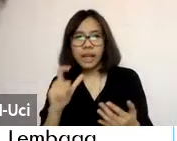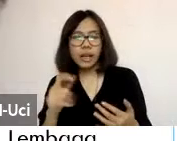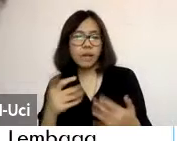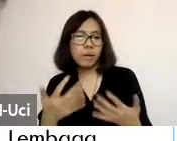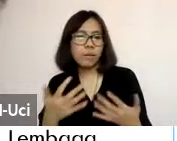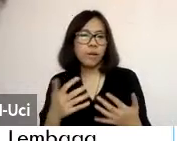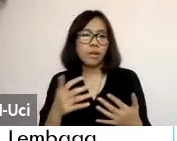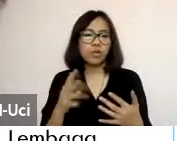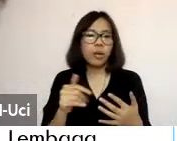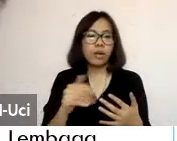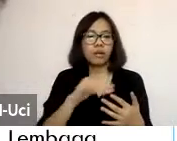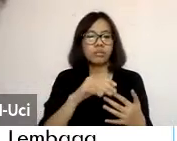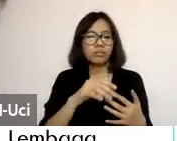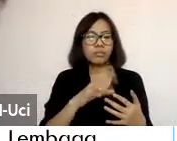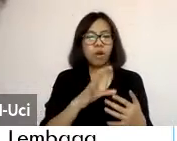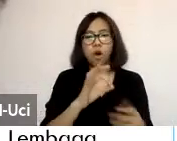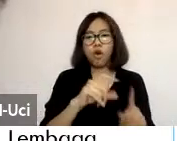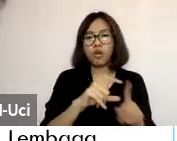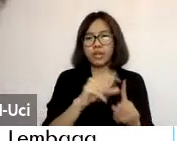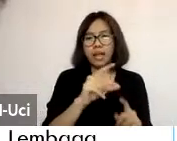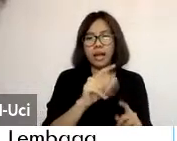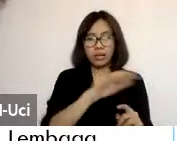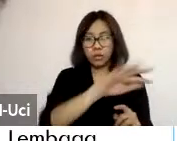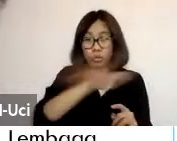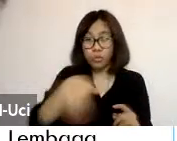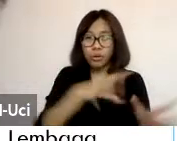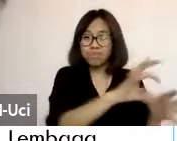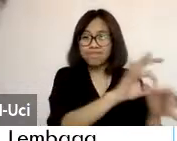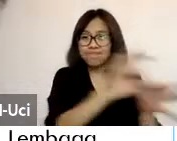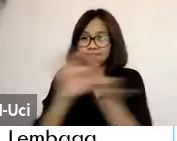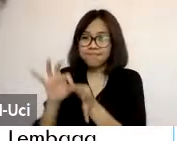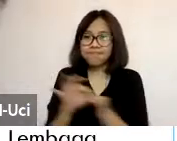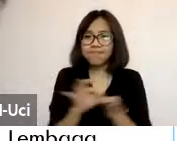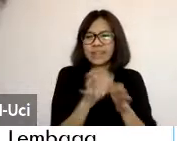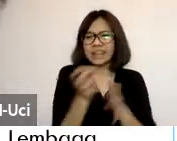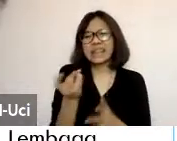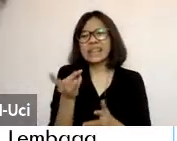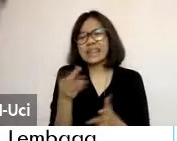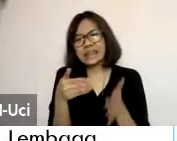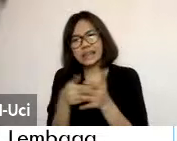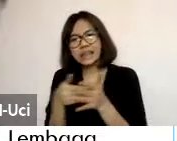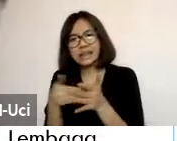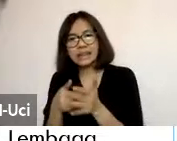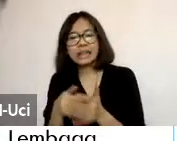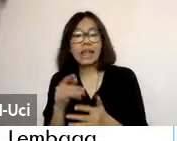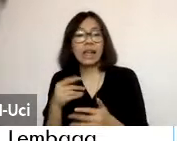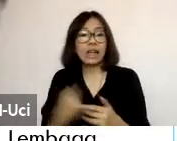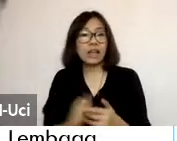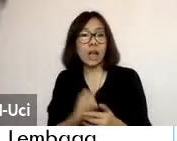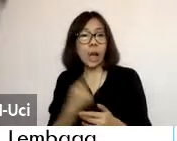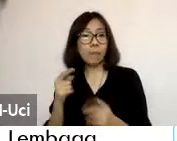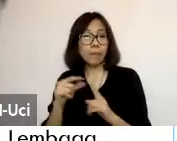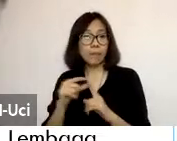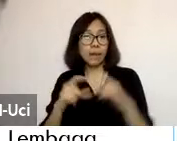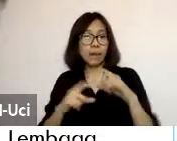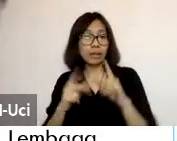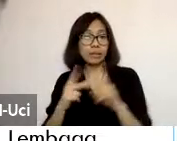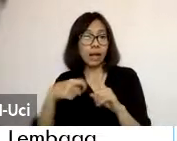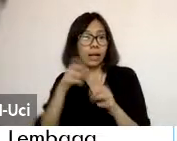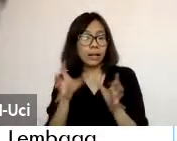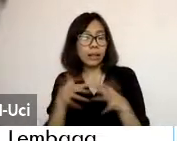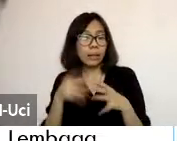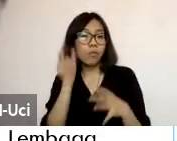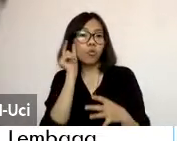seri negara mungkin menantang dansa mungkin sangat sulit nah usulan dari kami kita coba untuk mengembangkan banget